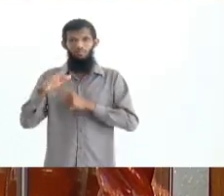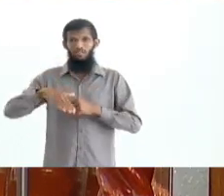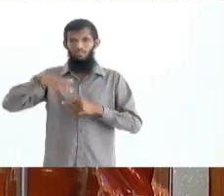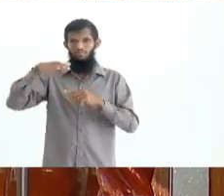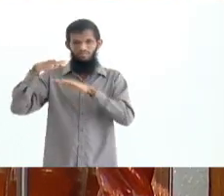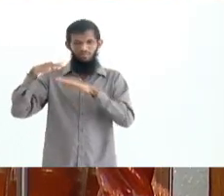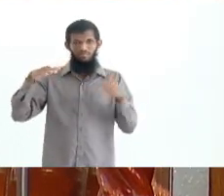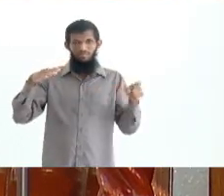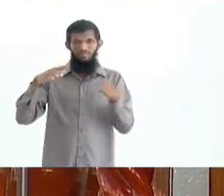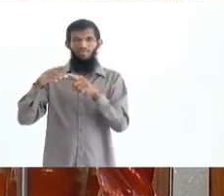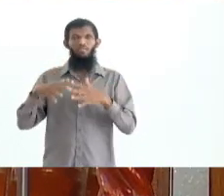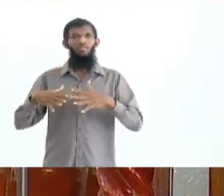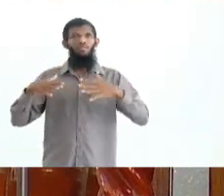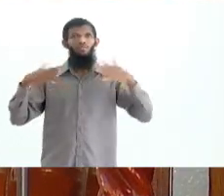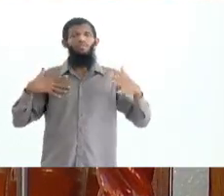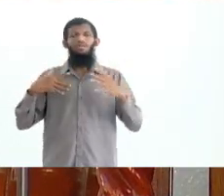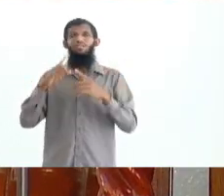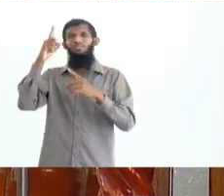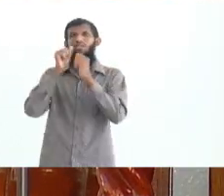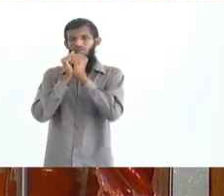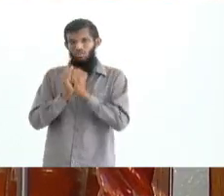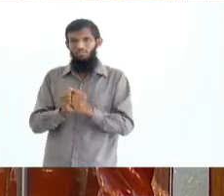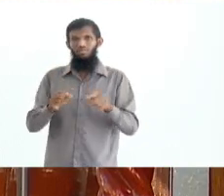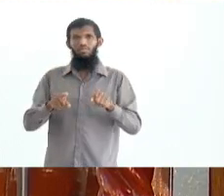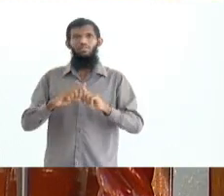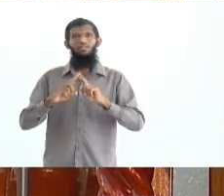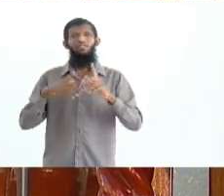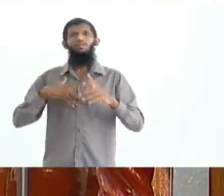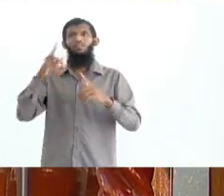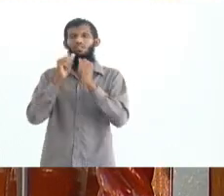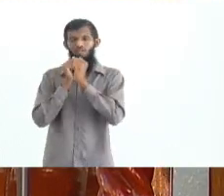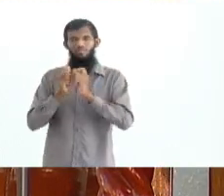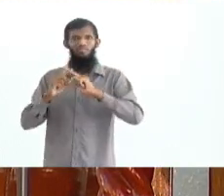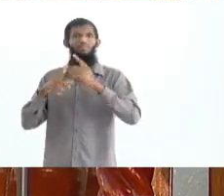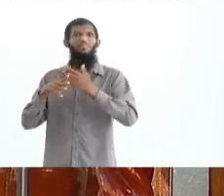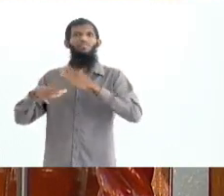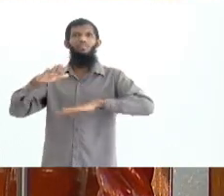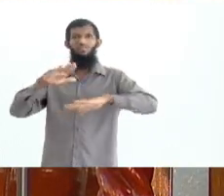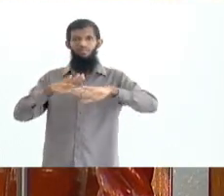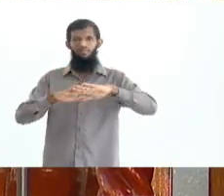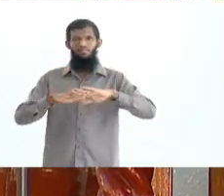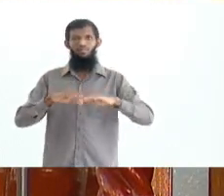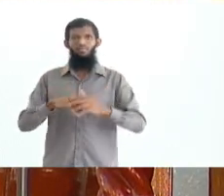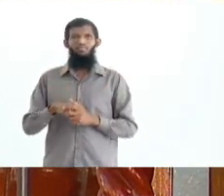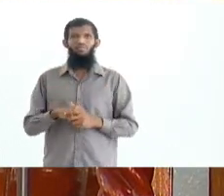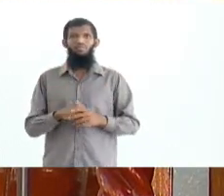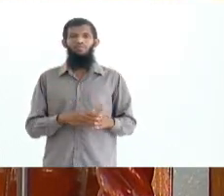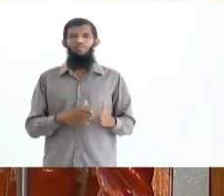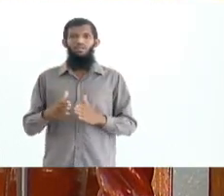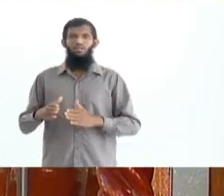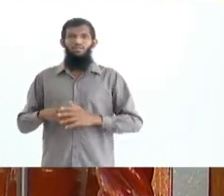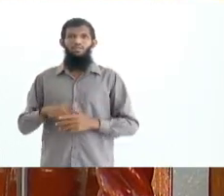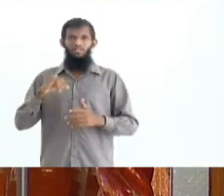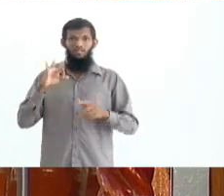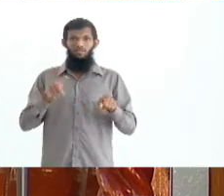ಅಳುಕಂ ಕುರುಮ್ಮತಿಗ ಹೆದಿ ಬೊಡುವಮುಂ ಅನ್ನ ಜುವಾನ Allahu Teala kıyamet duahum varam